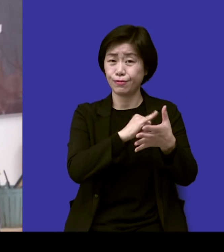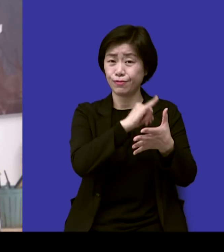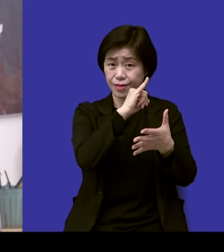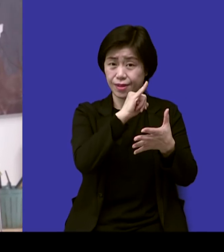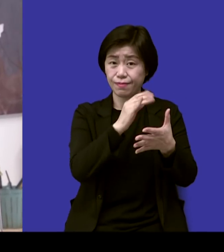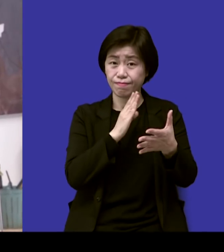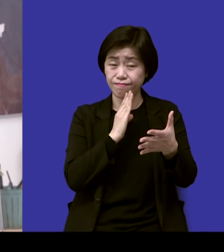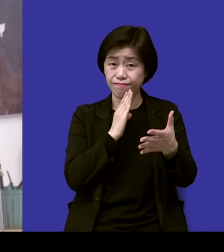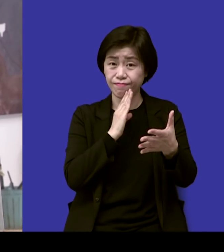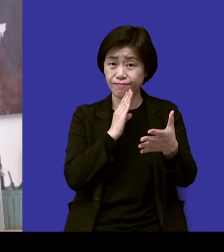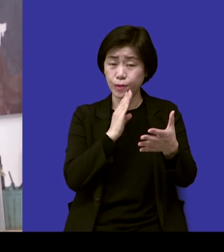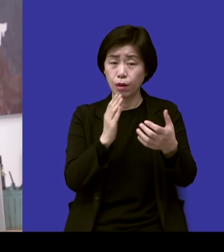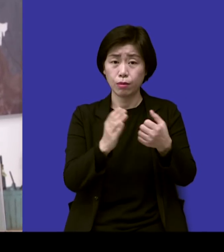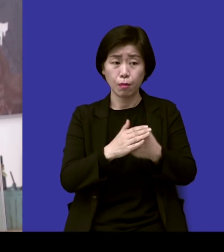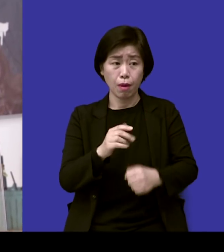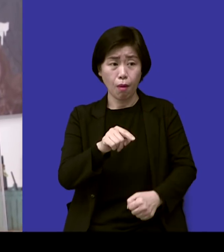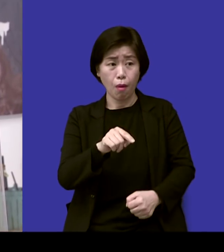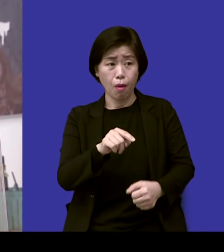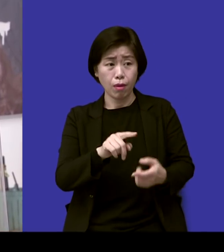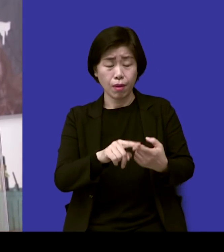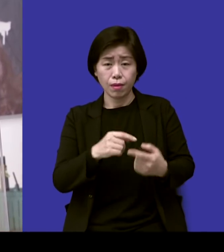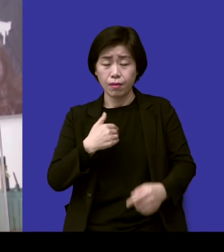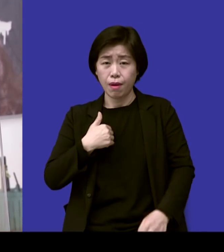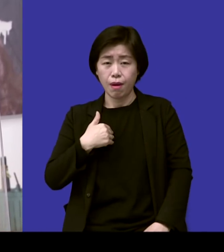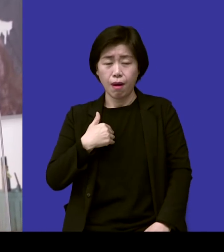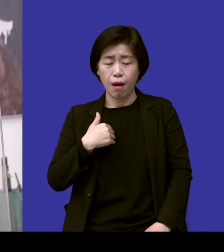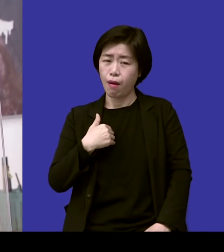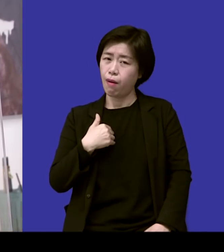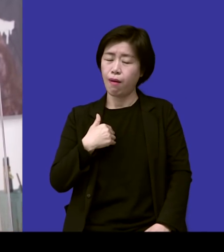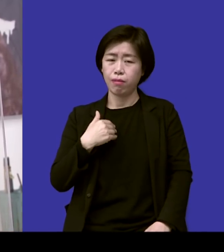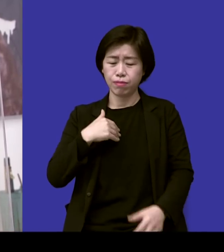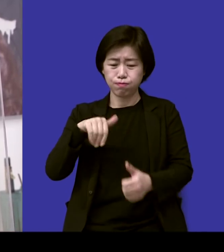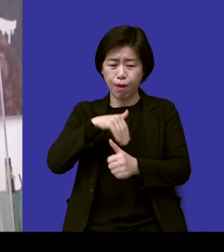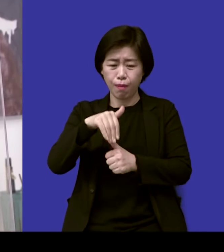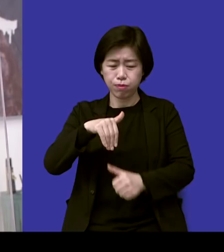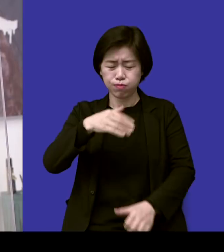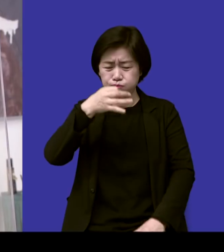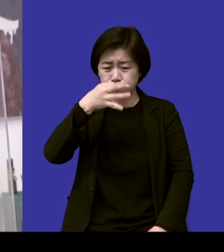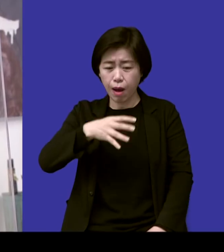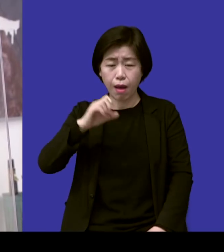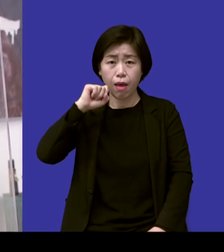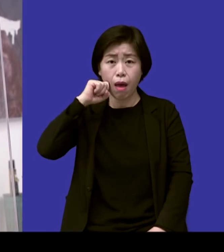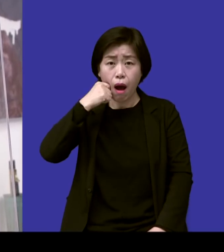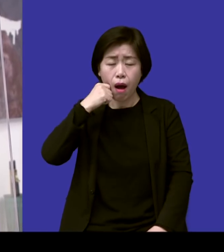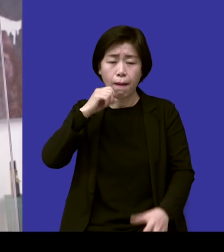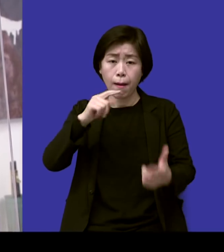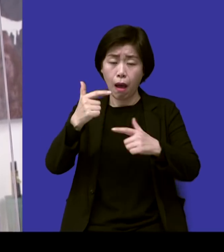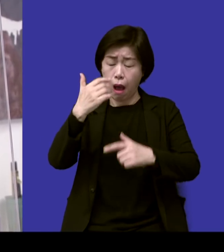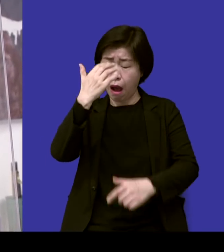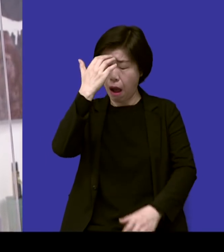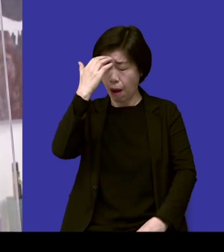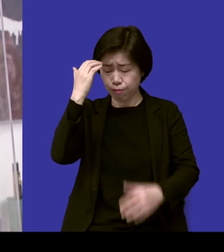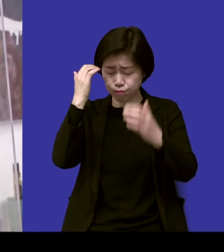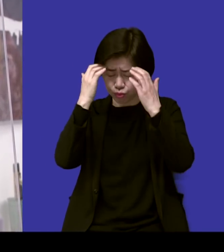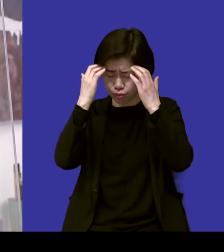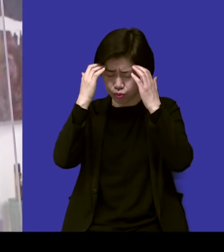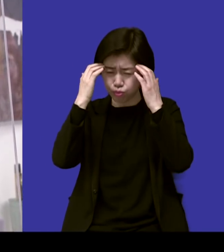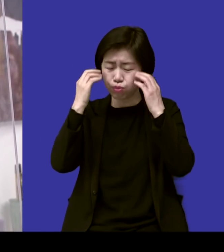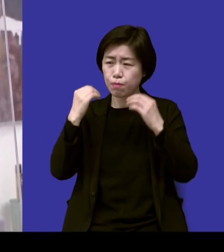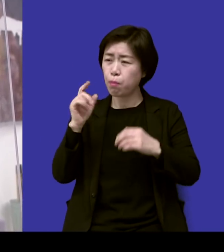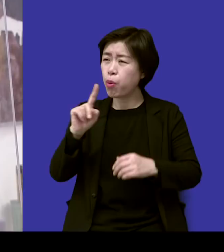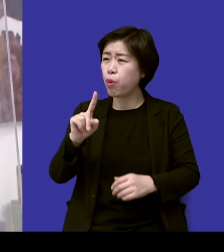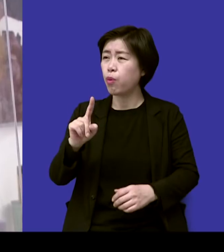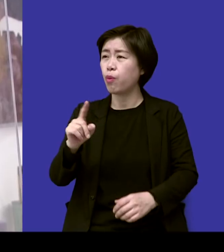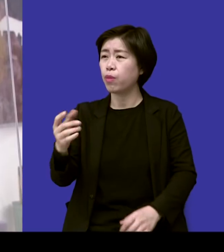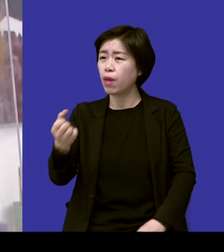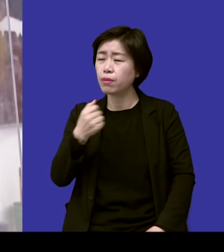했었기 때문에 그때 제가 뭐 누군가의 투정을 부리거나 뭐 누군가에게 뭐 갖고 싶다 뭐